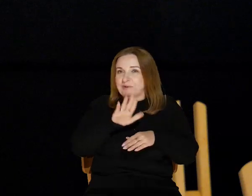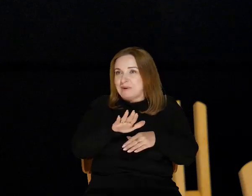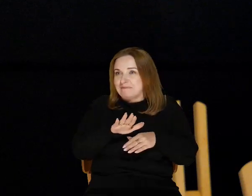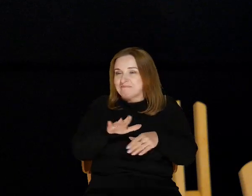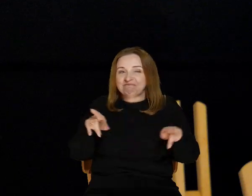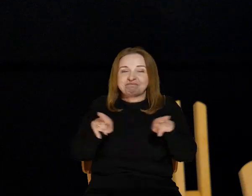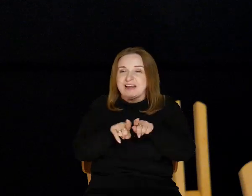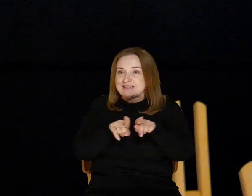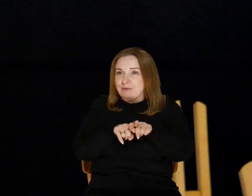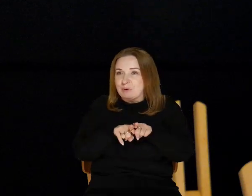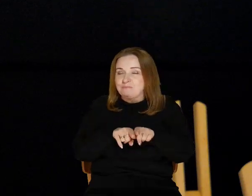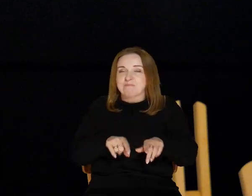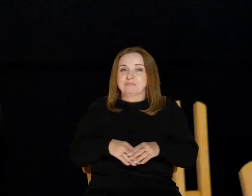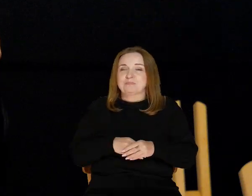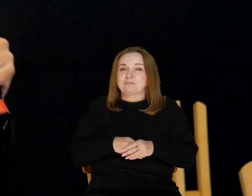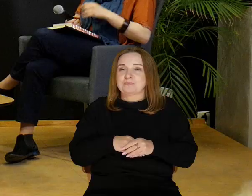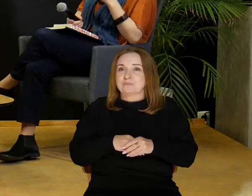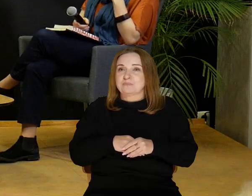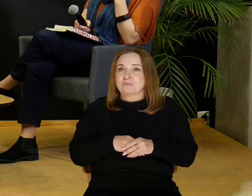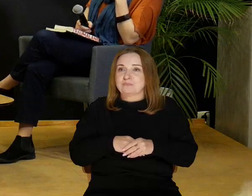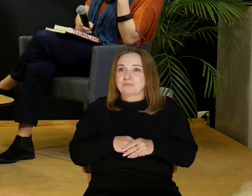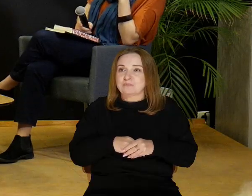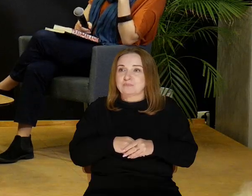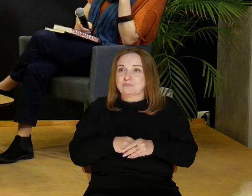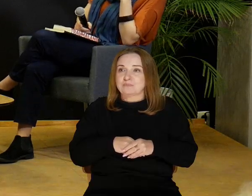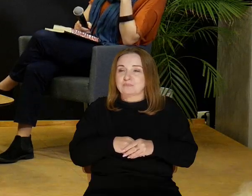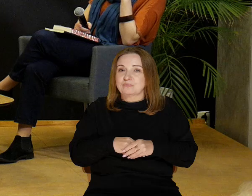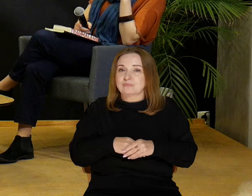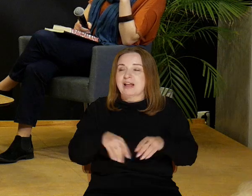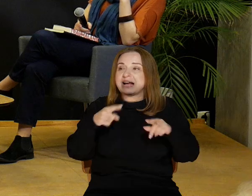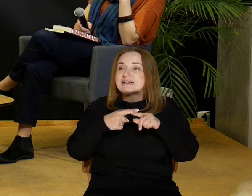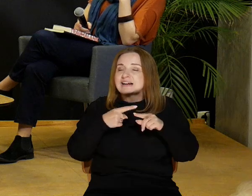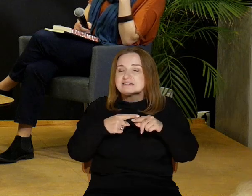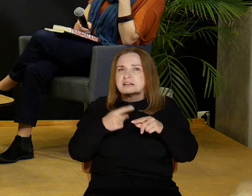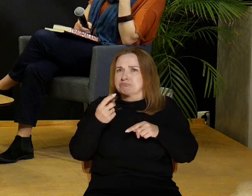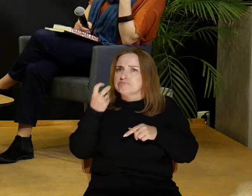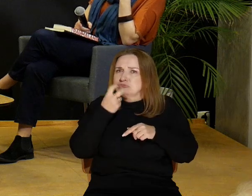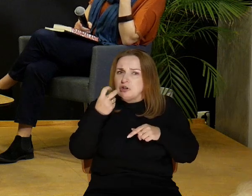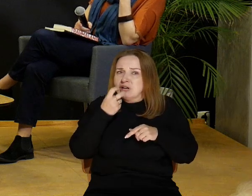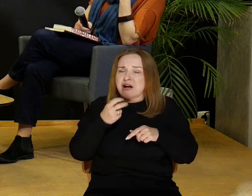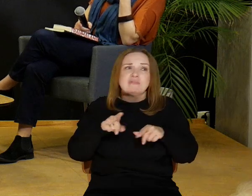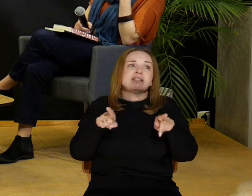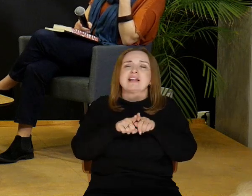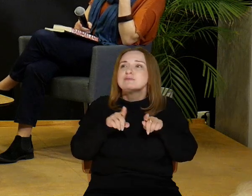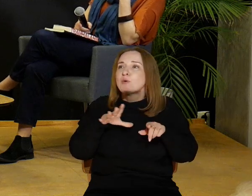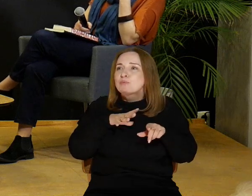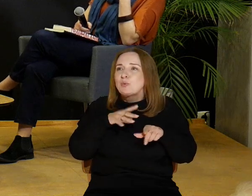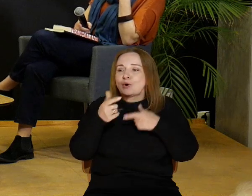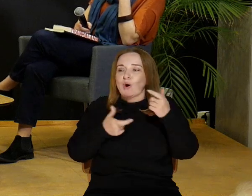rankingów zaufania w Europie, te dwa społeczeństwa. I Grecy też, no to jest ciekawe, no Grecy, prawda, mieli podziemie